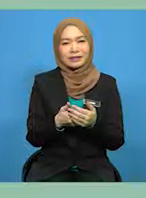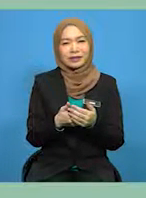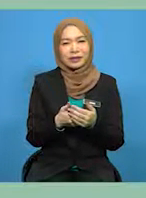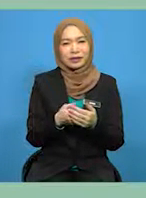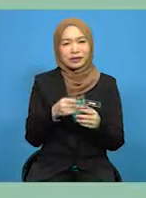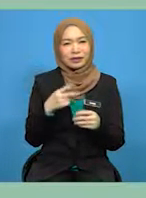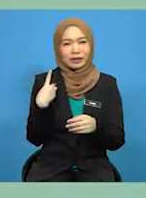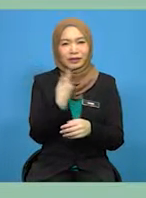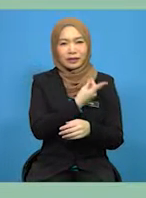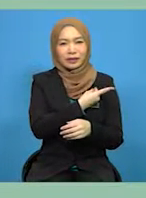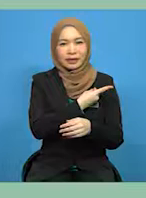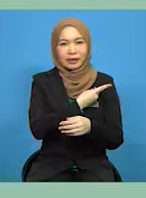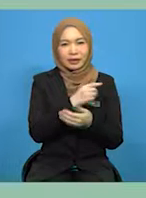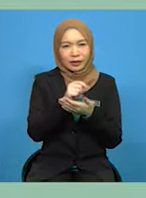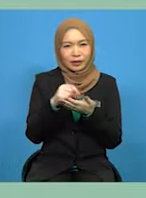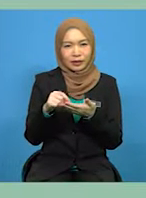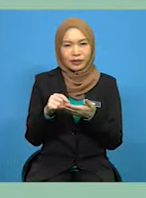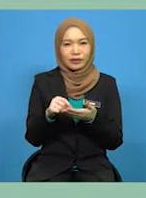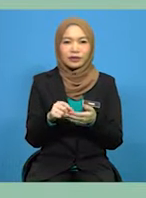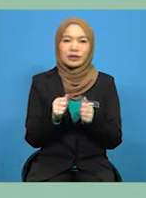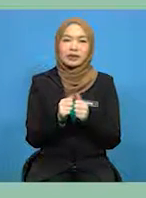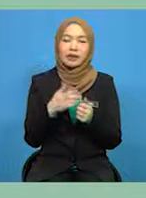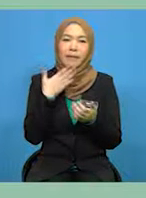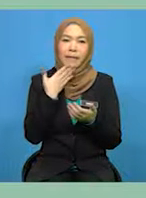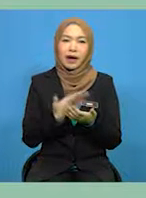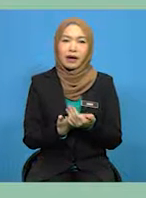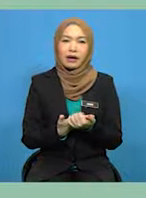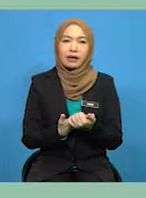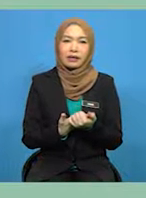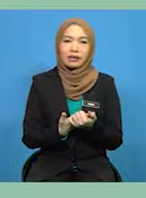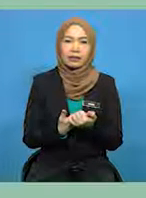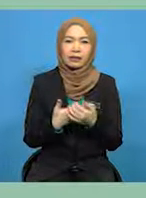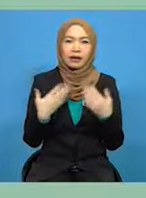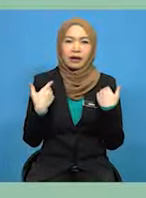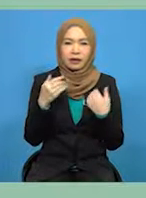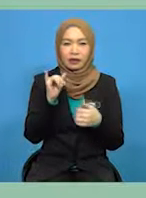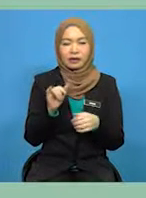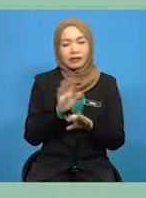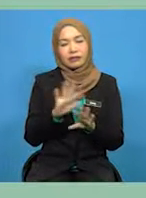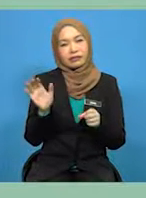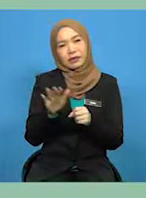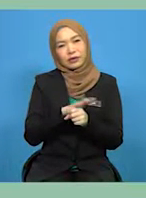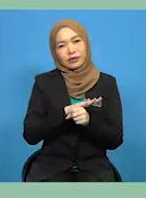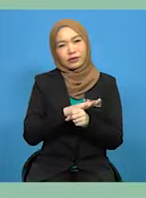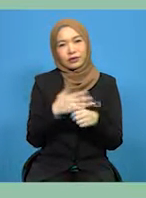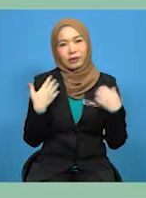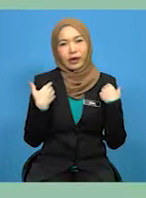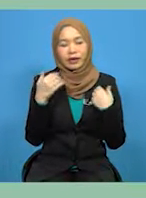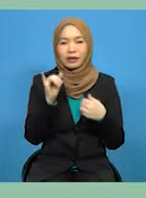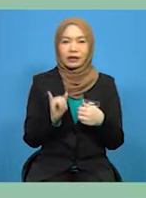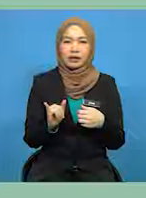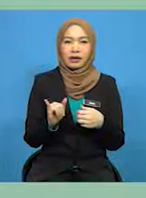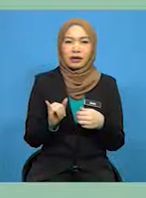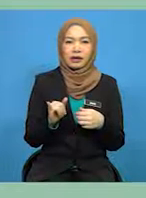itu, terdapat maklumat dan data yang tidak lengkap. Terdapat juga